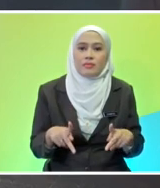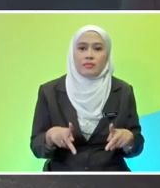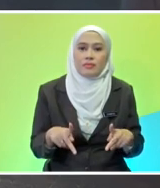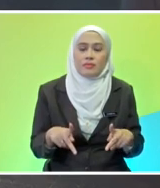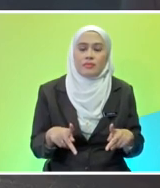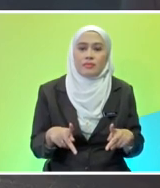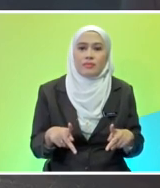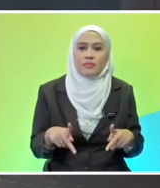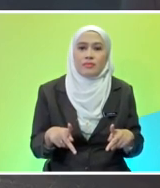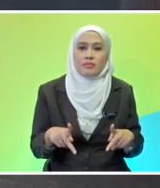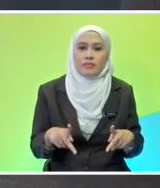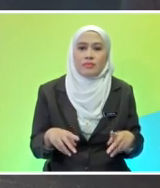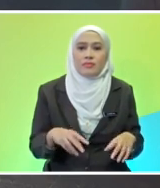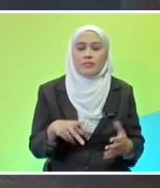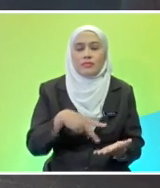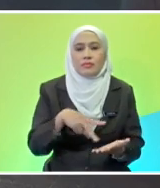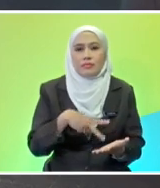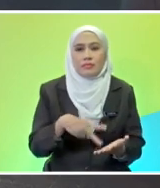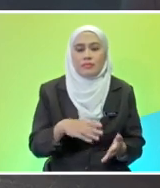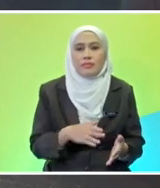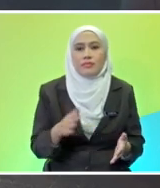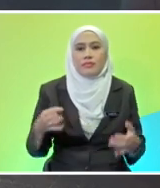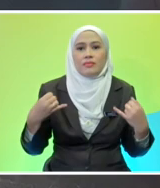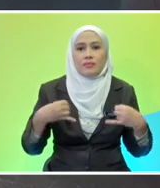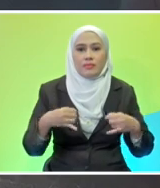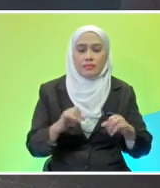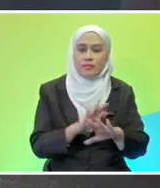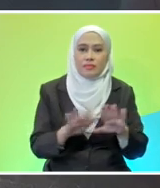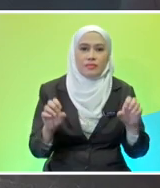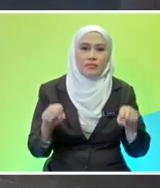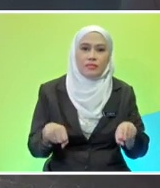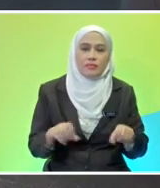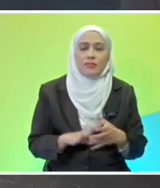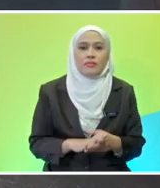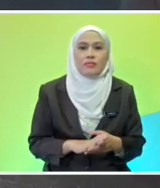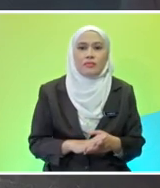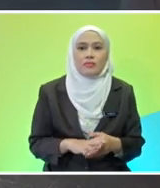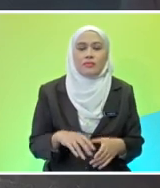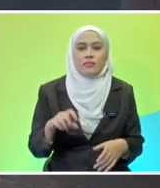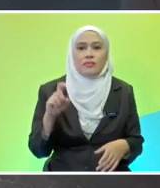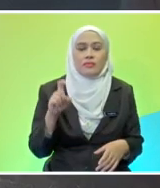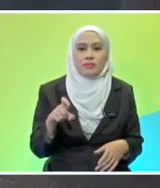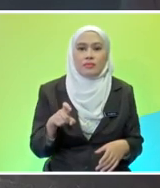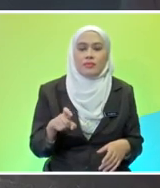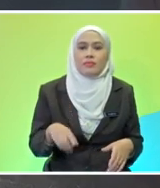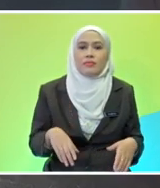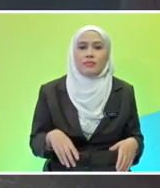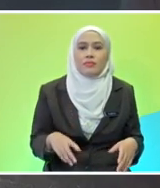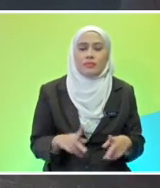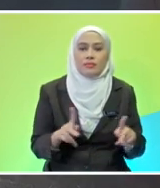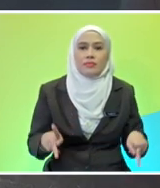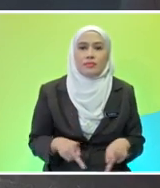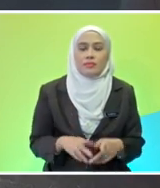yang sedang lalu-lalang. Jadi kita pastikan kita menari ke tempat yang selamat. Okey, baik cikgu. Saya rasa banyak dah saya belajar hari ini sebab